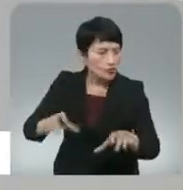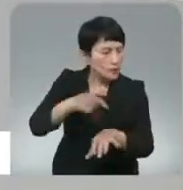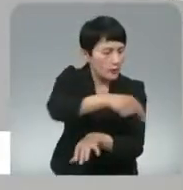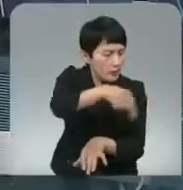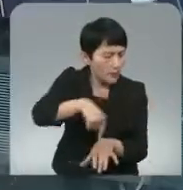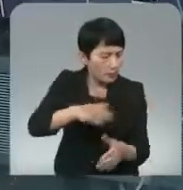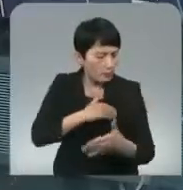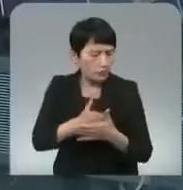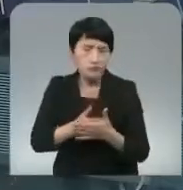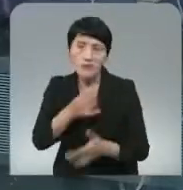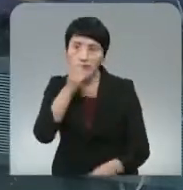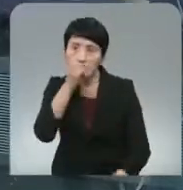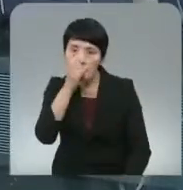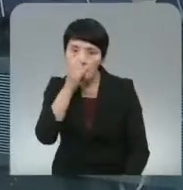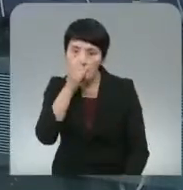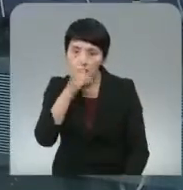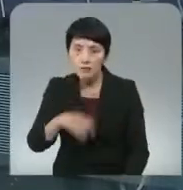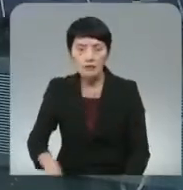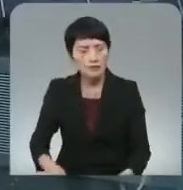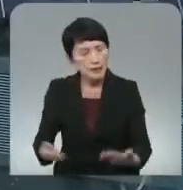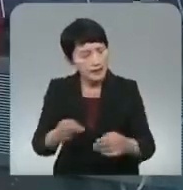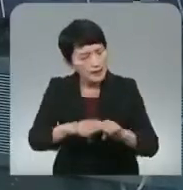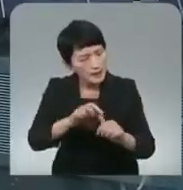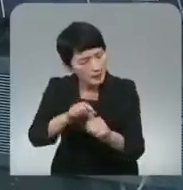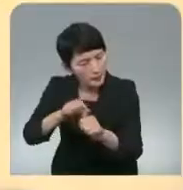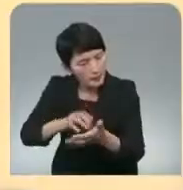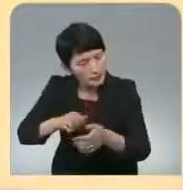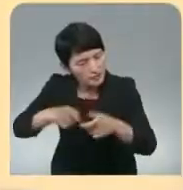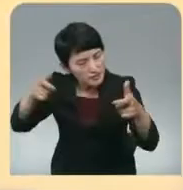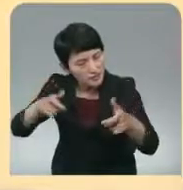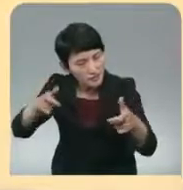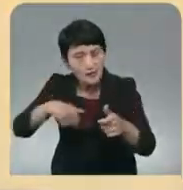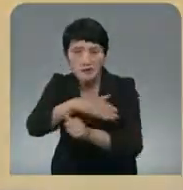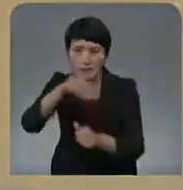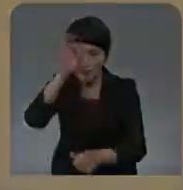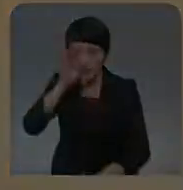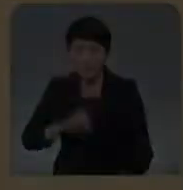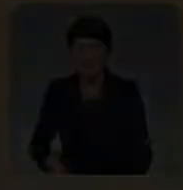失业率为3.0%，较一年前下降1.3个百分点。